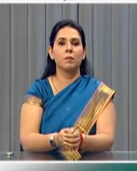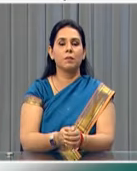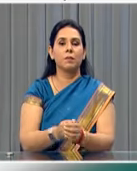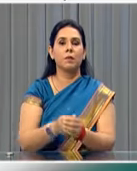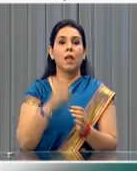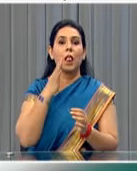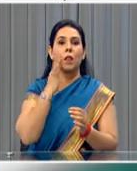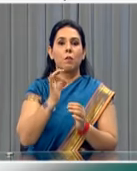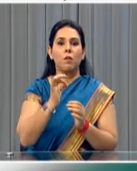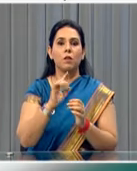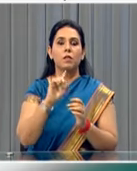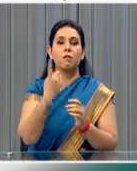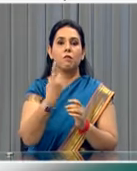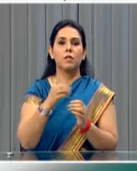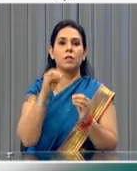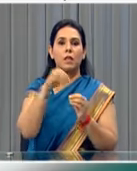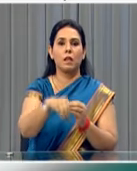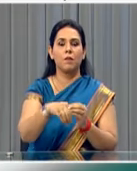प्राथमिकता दी गई है।